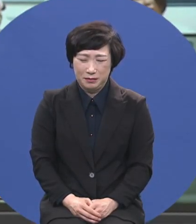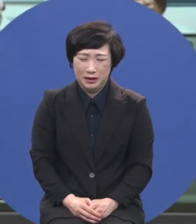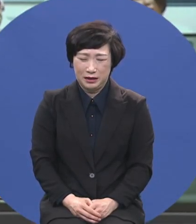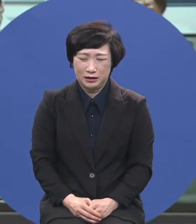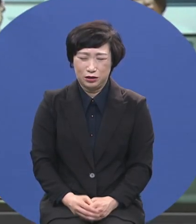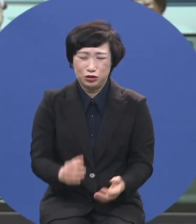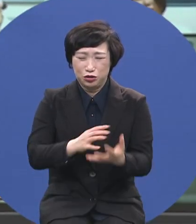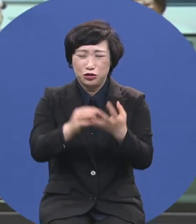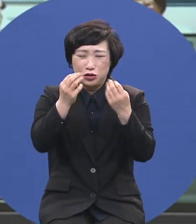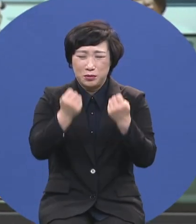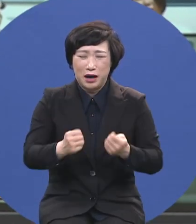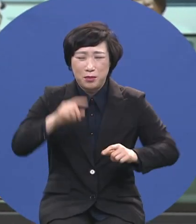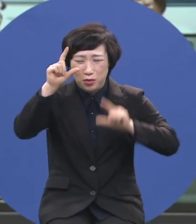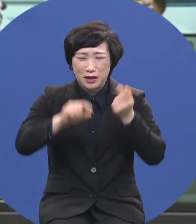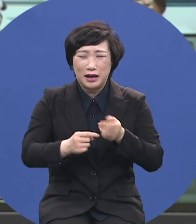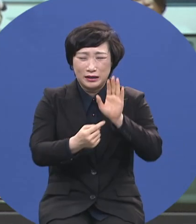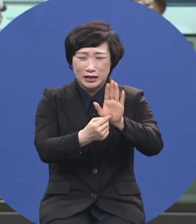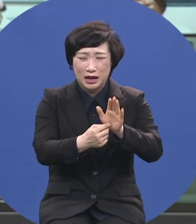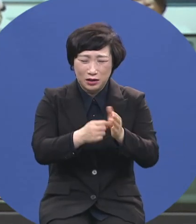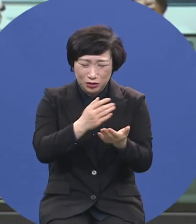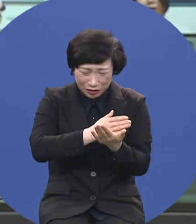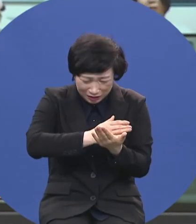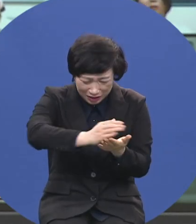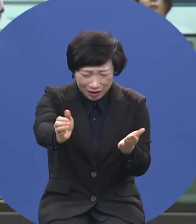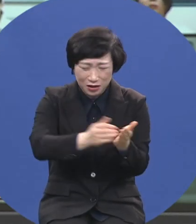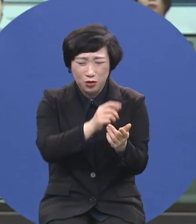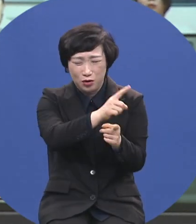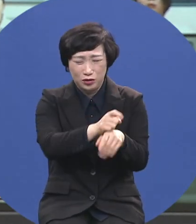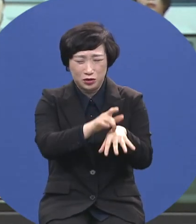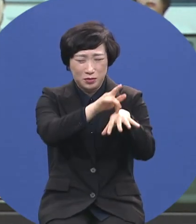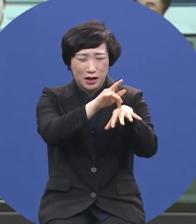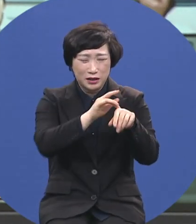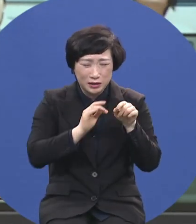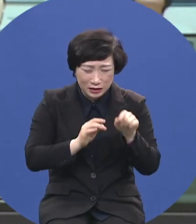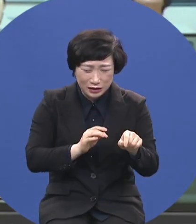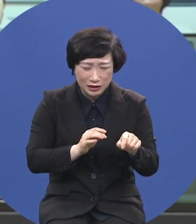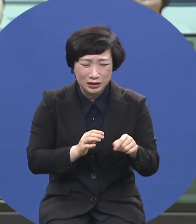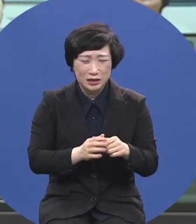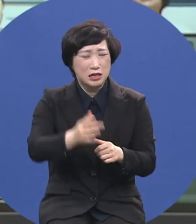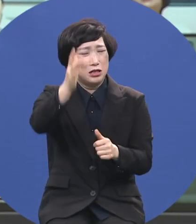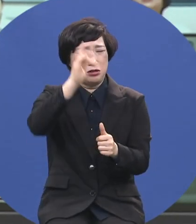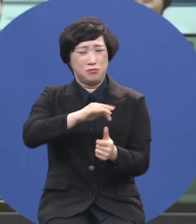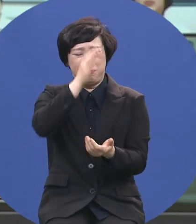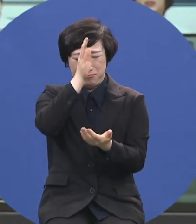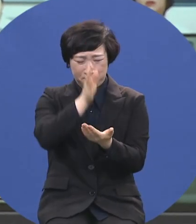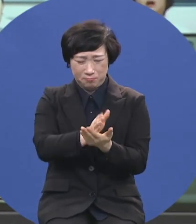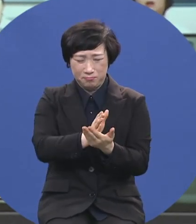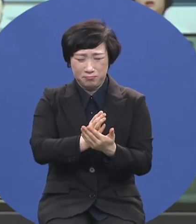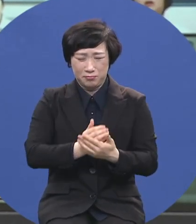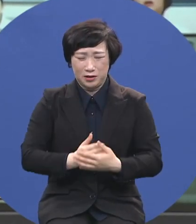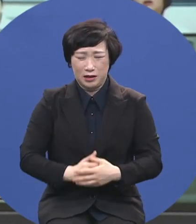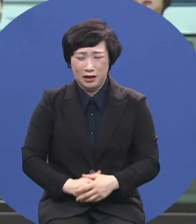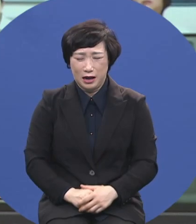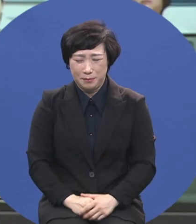모든 수작을 부리고 떠나간 원수야 너는 들어오지 마라.